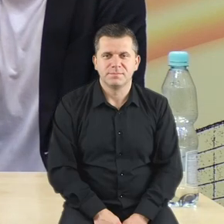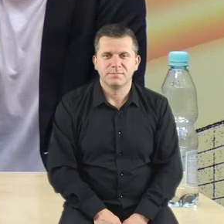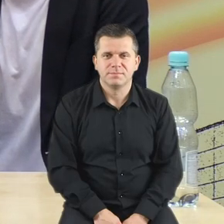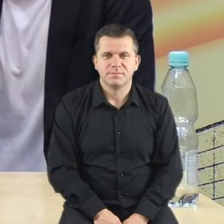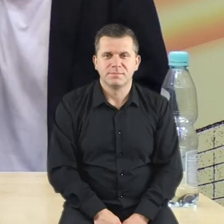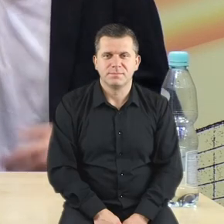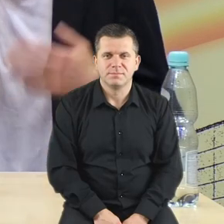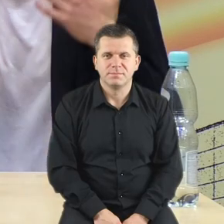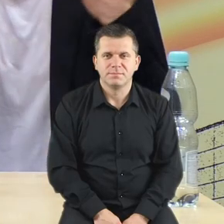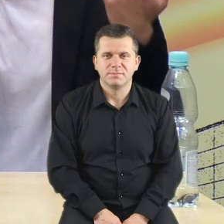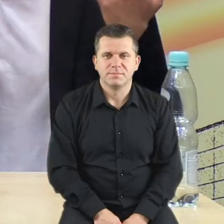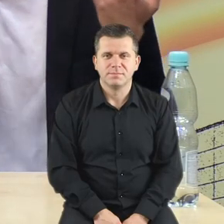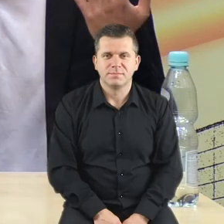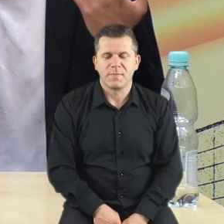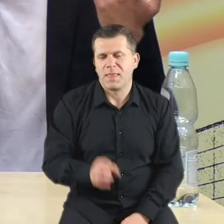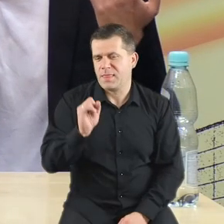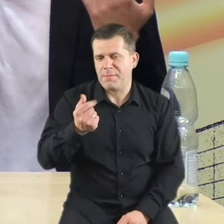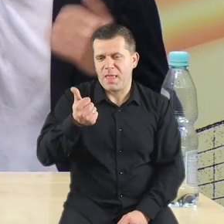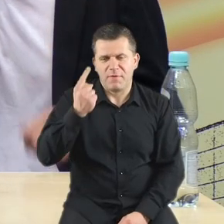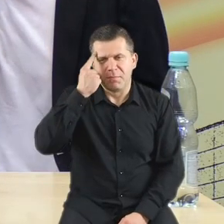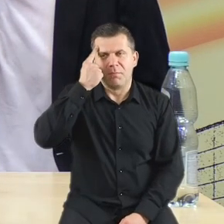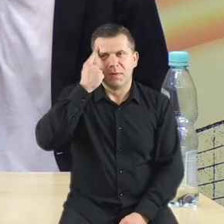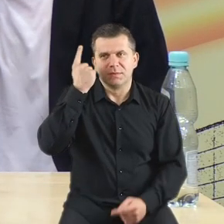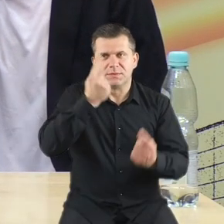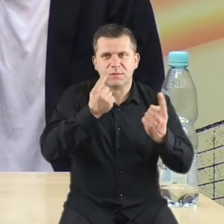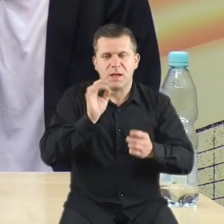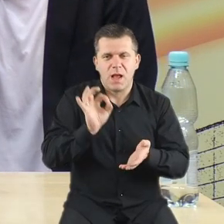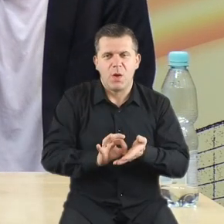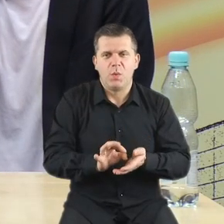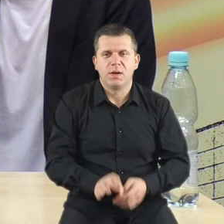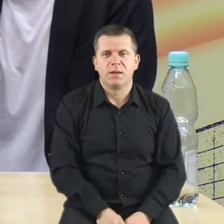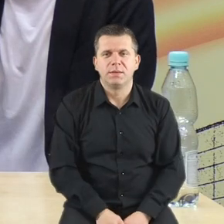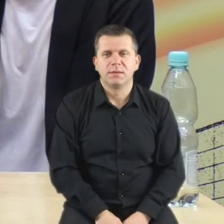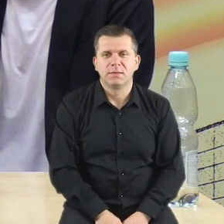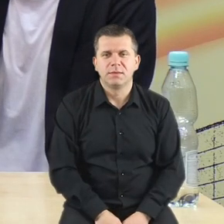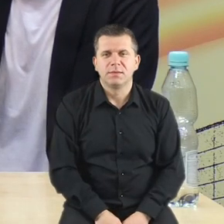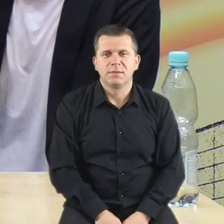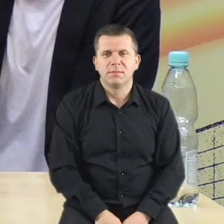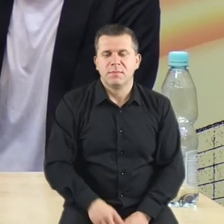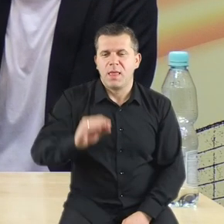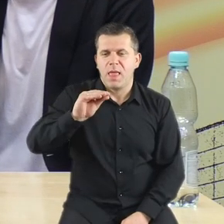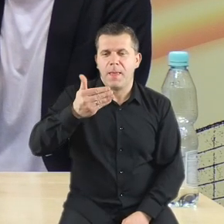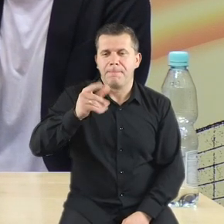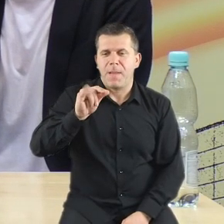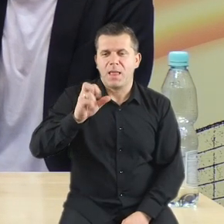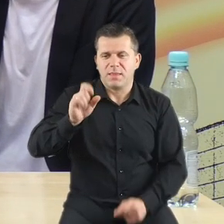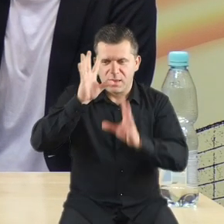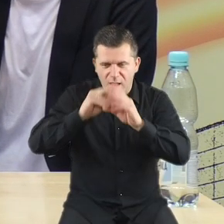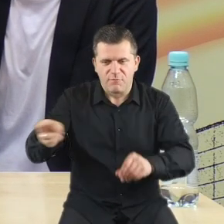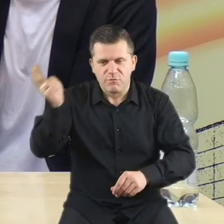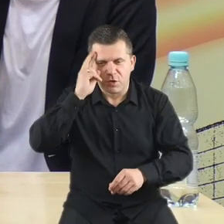rodzaj, tak mi pierwsze przyszło do głowy akurat, rodzaj empatii, wyrozumiałości dla